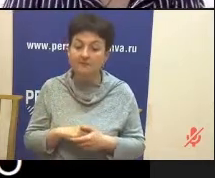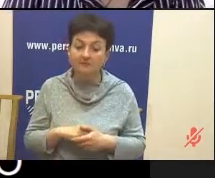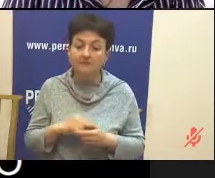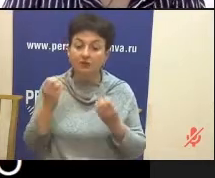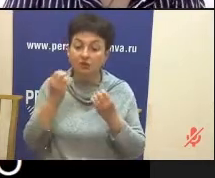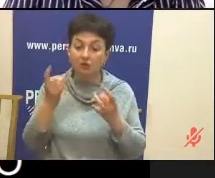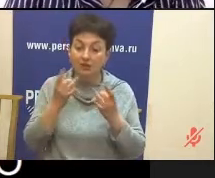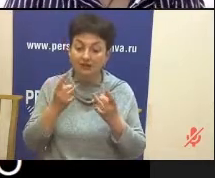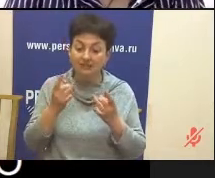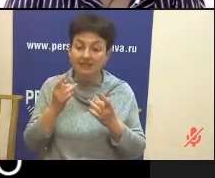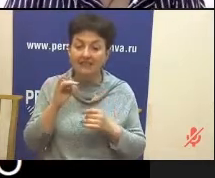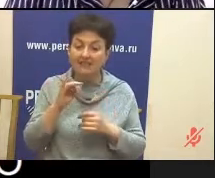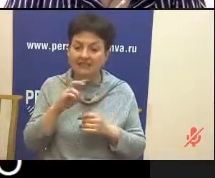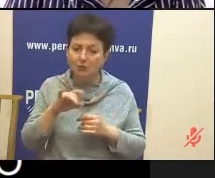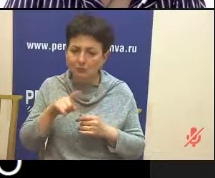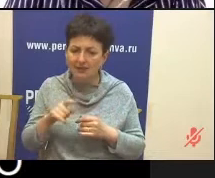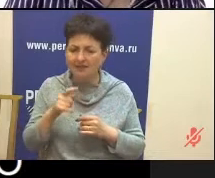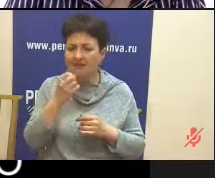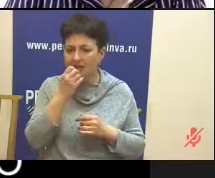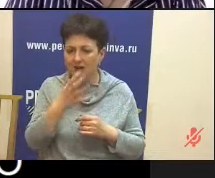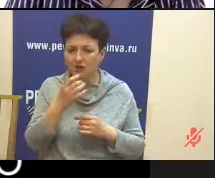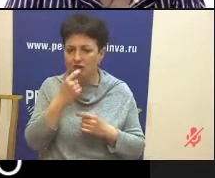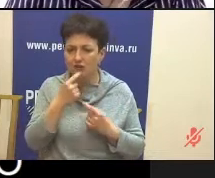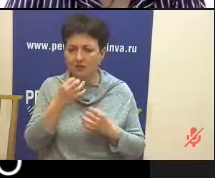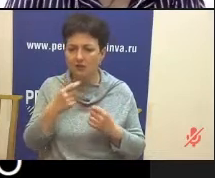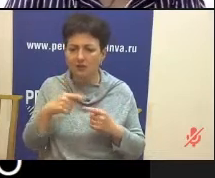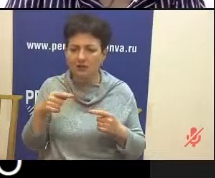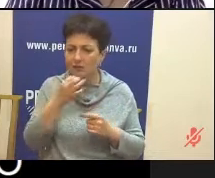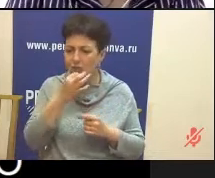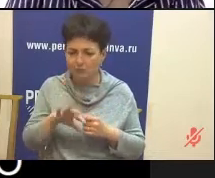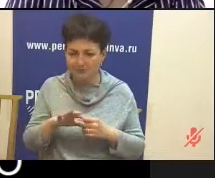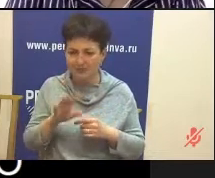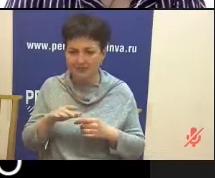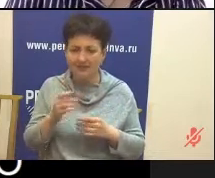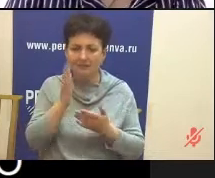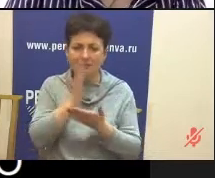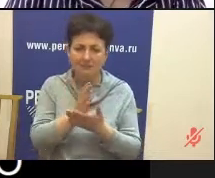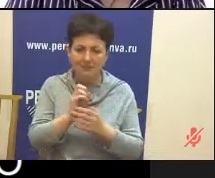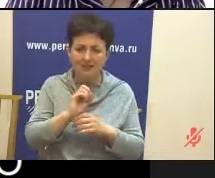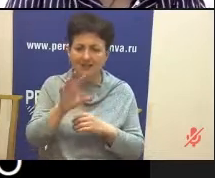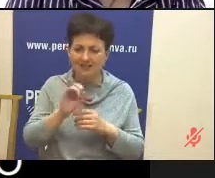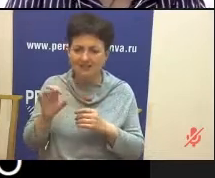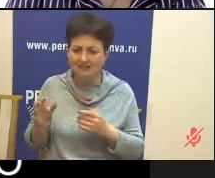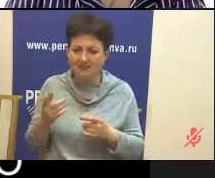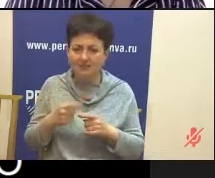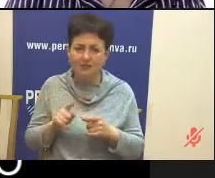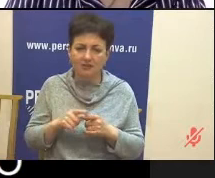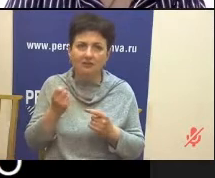Окей, смотрите, еще раз, инструменты хороши любые. А прямые